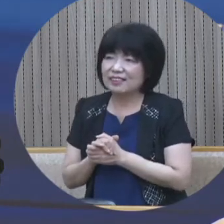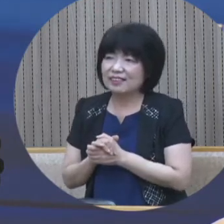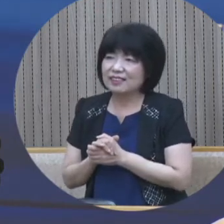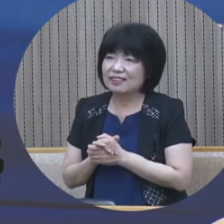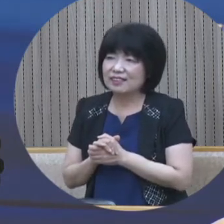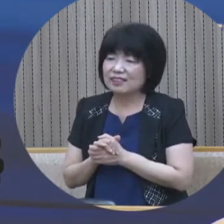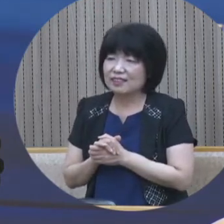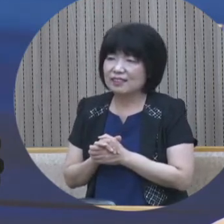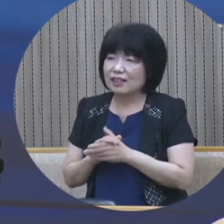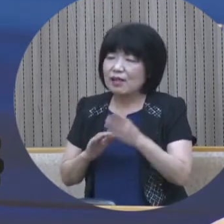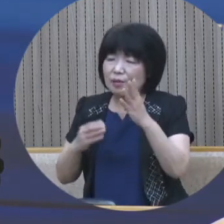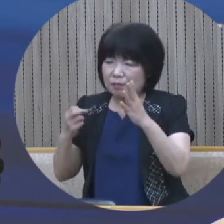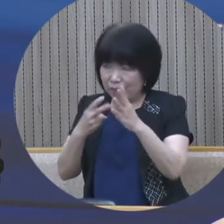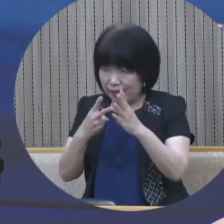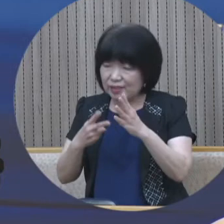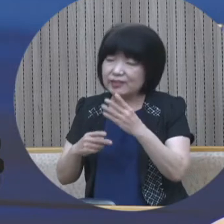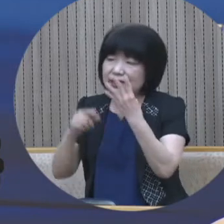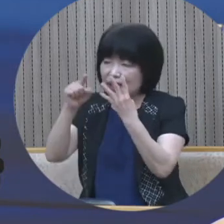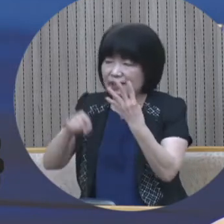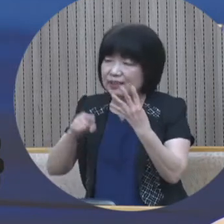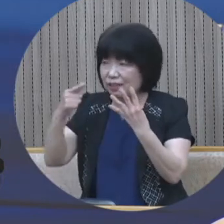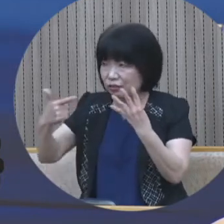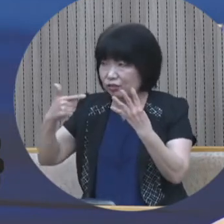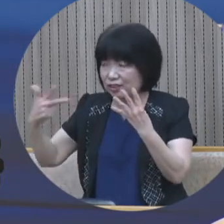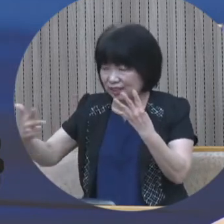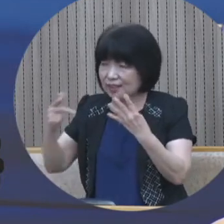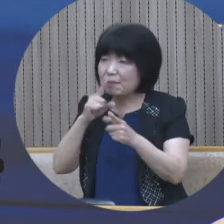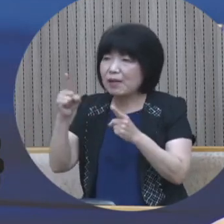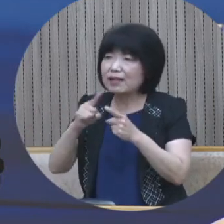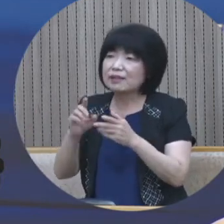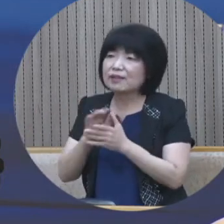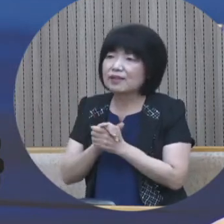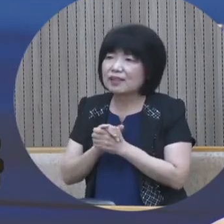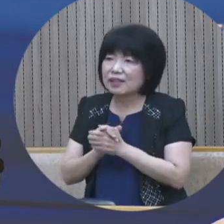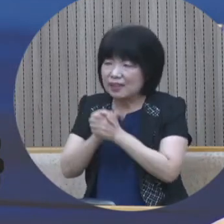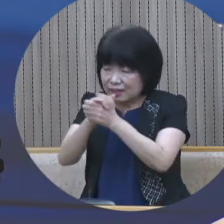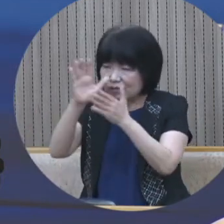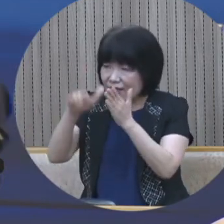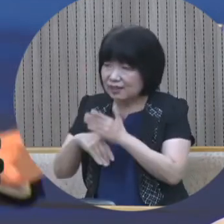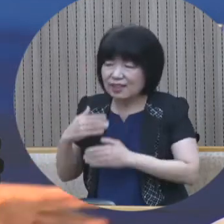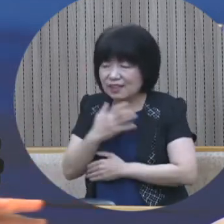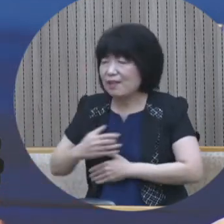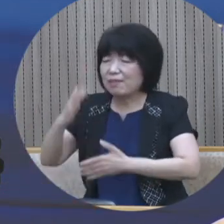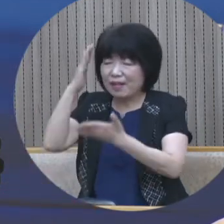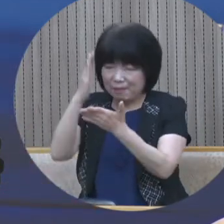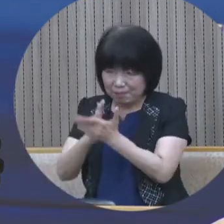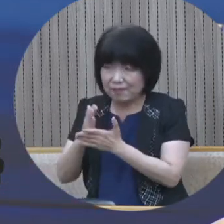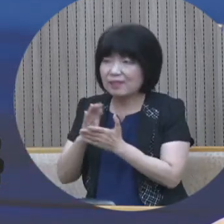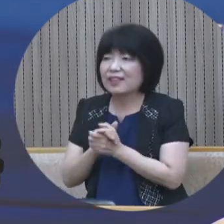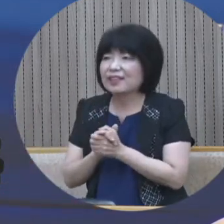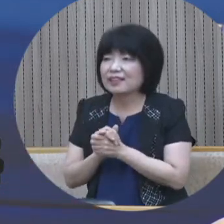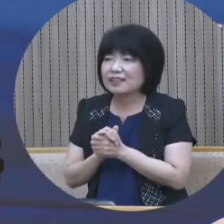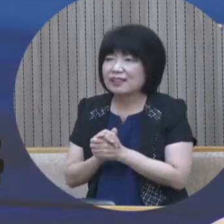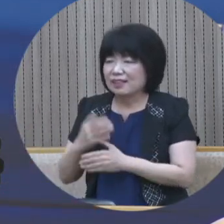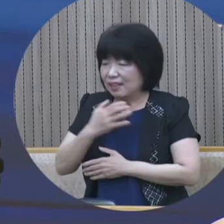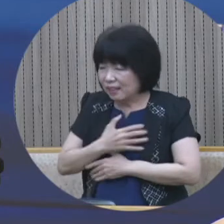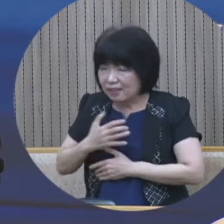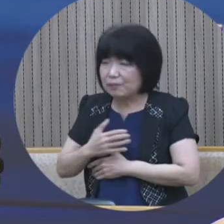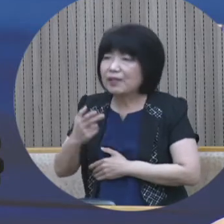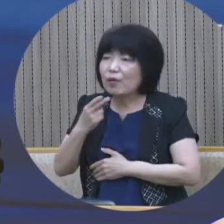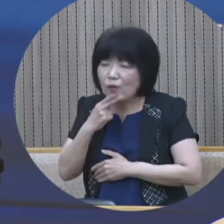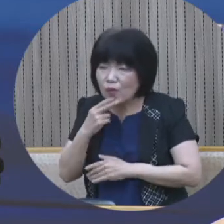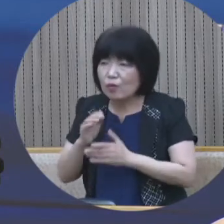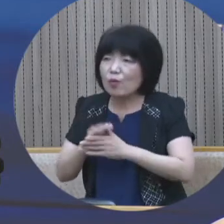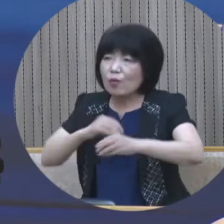그래서 빌립보서 4장 6절 7절에 있는 말씀도 기도할 때 염려하지 말아라. 염려하지